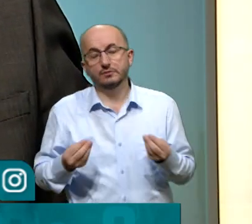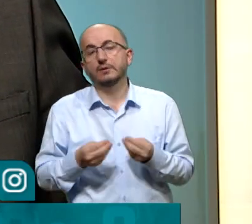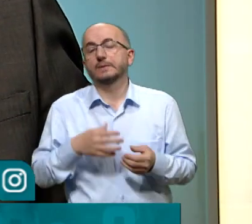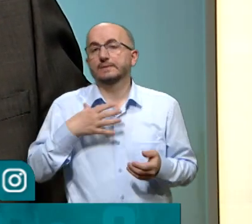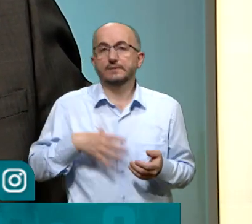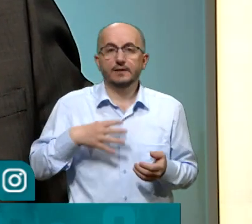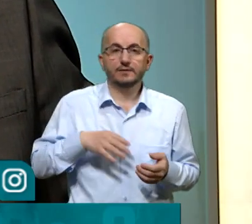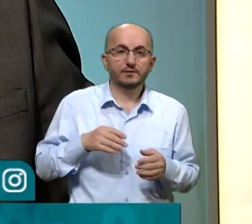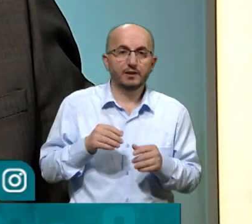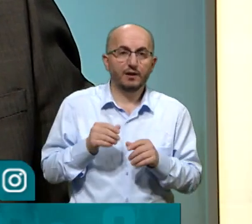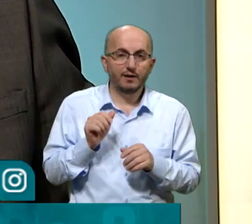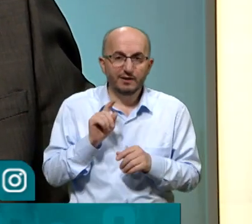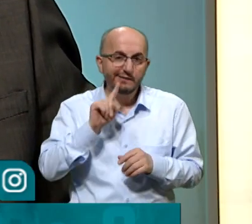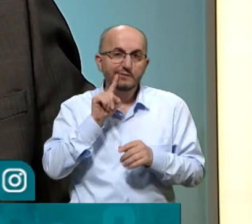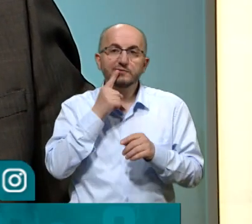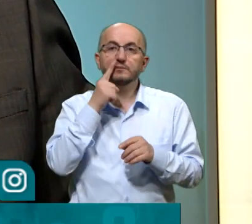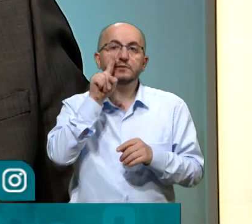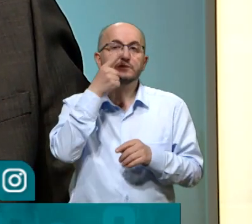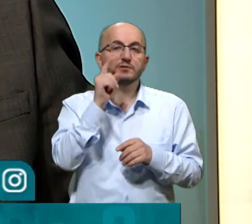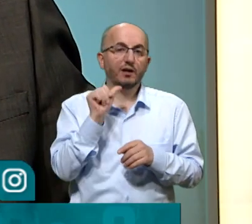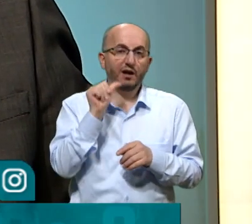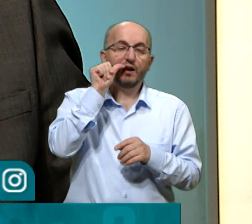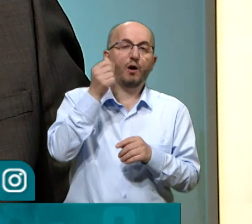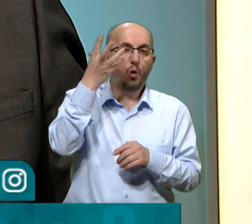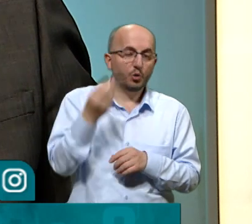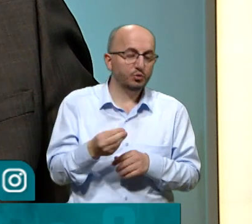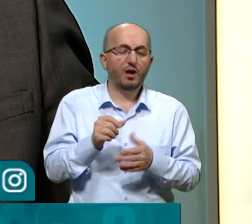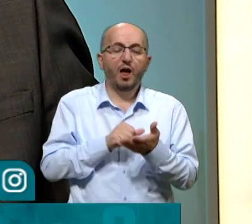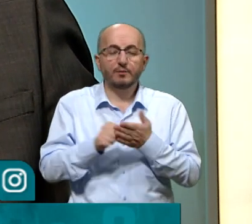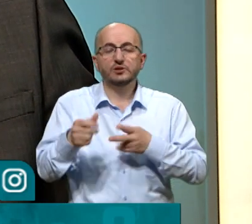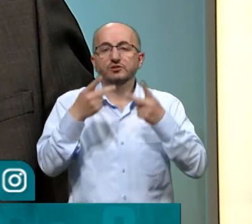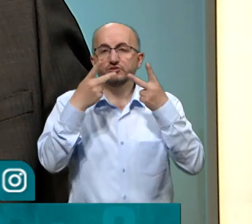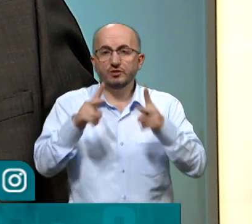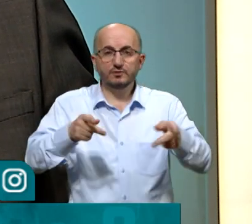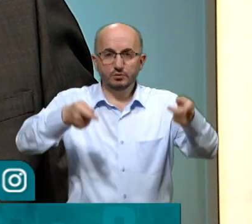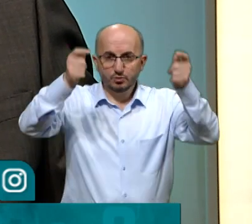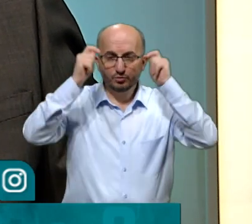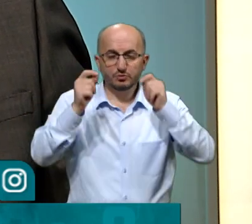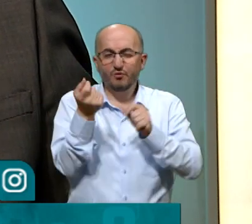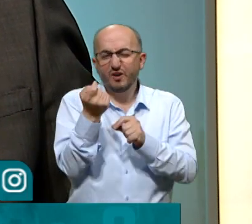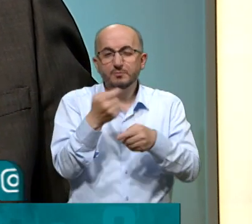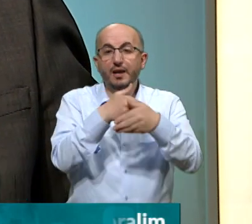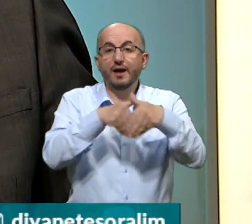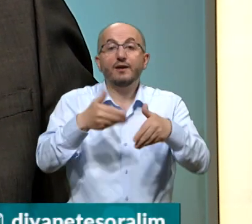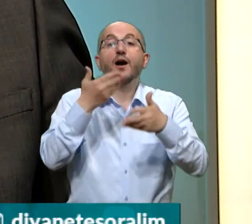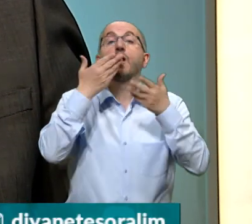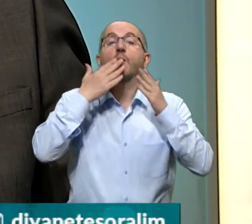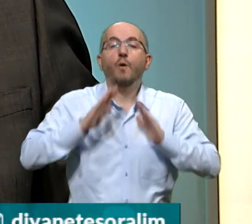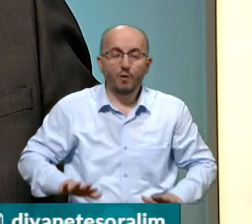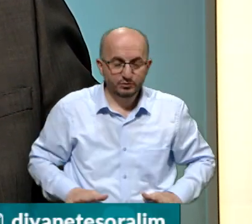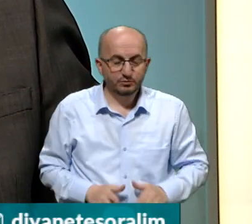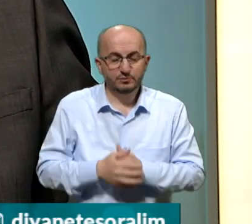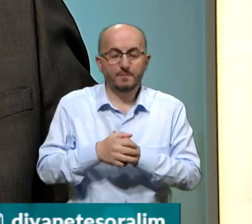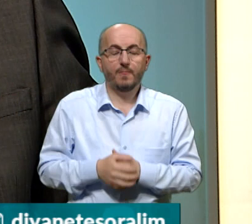isterse implant olsun bunların hepsi câizdir ve Buse zerre kadar da engelliler yoktur şu kadar var ki